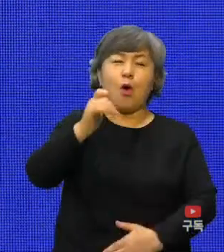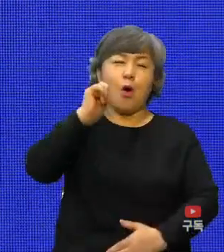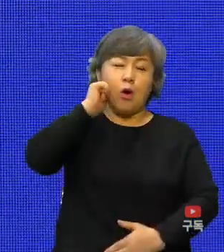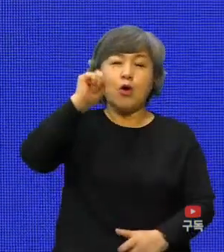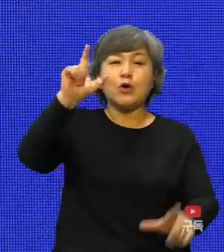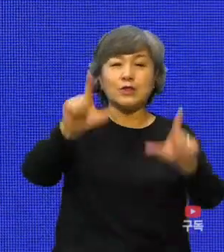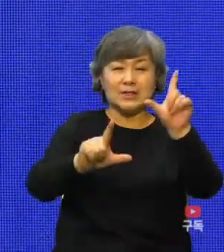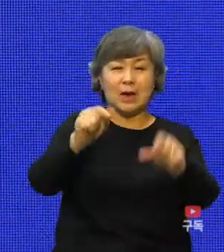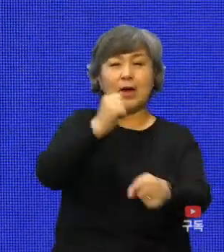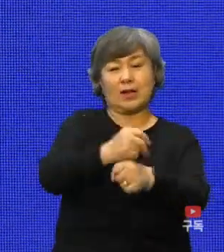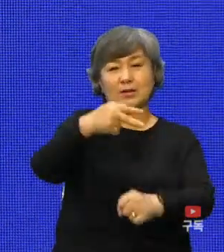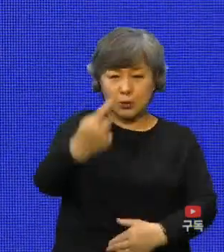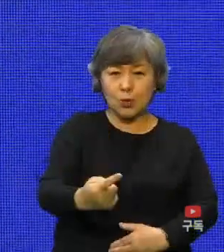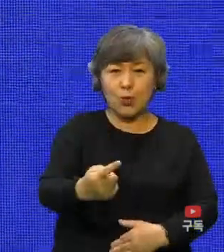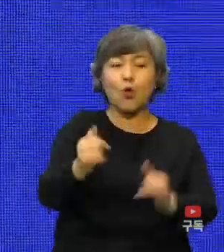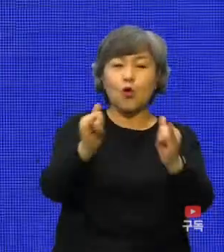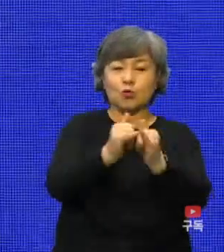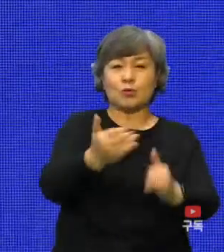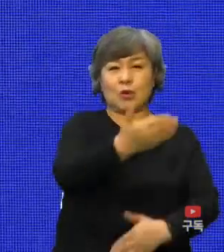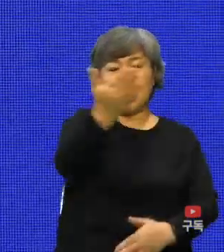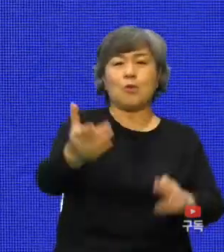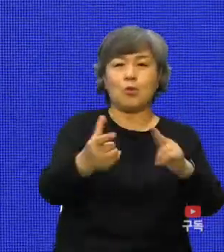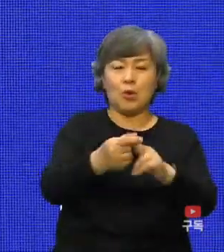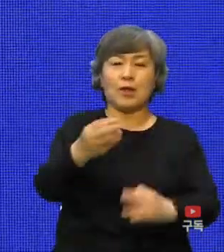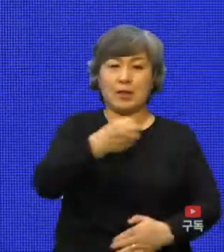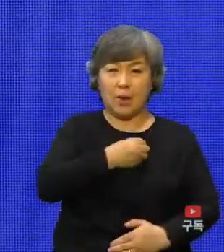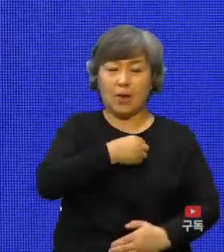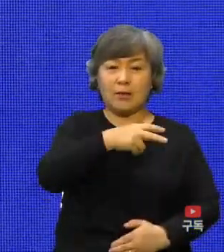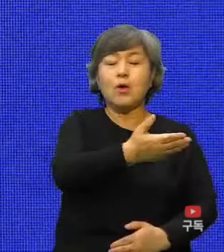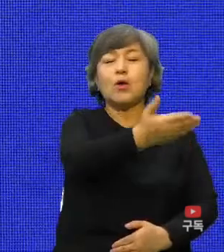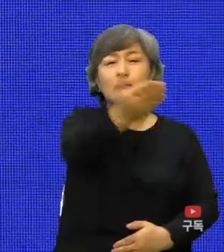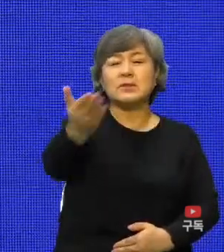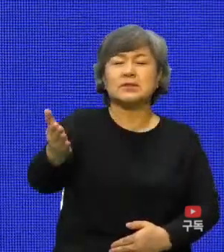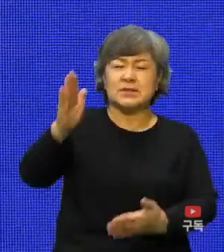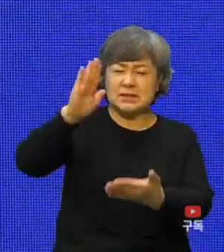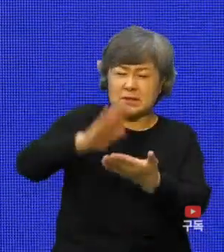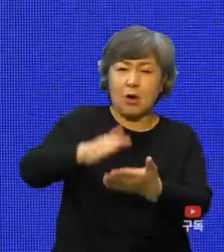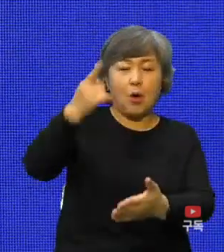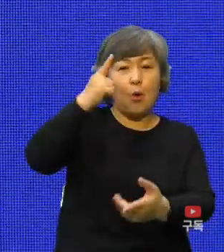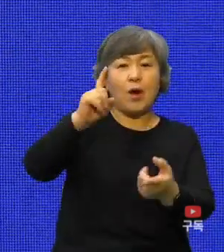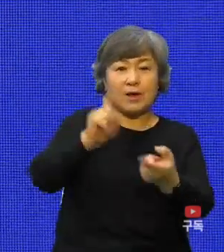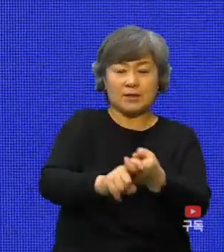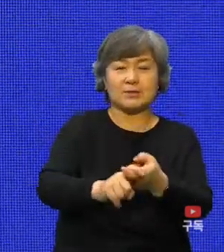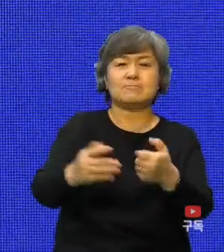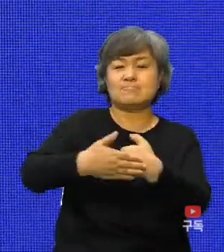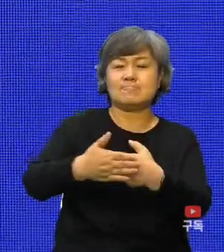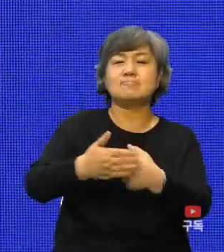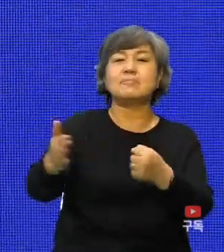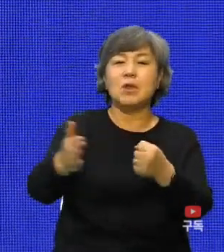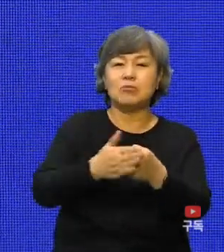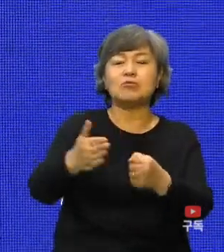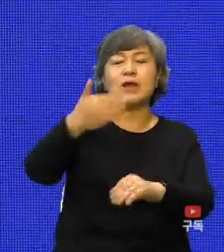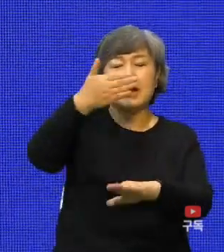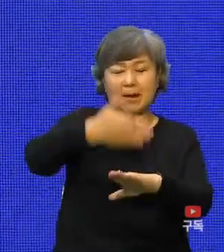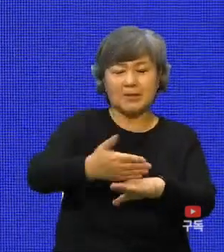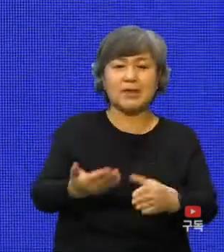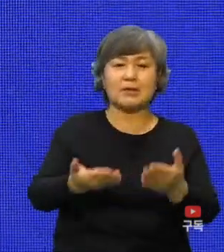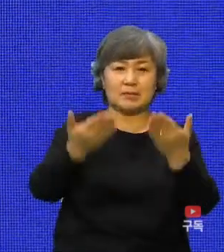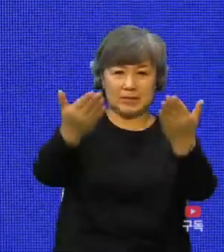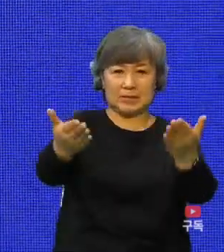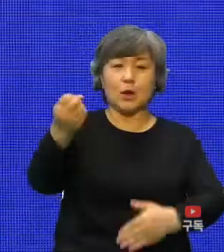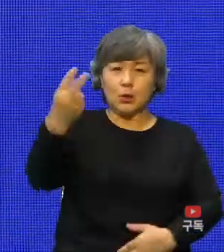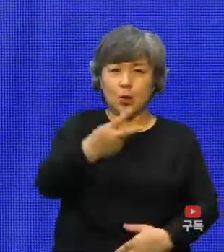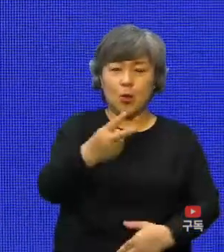상황 속에서도 국민 여러분과 당원 동지께서 보내주신 뜨거운 관심과 응원 덕분입니다. 감사를 드립니다.